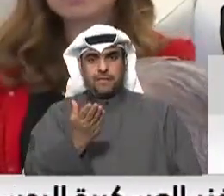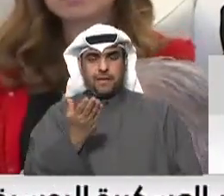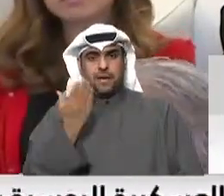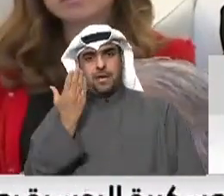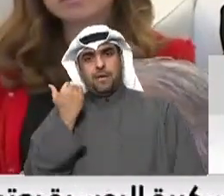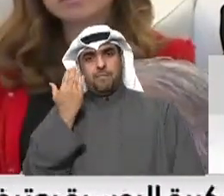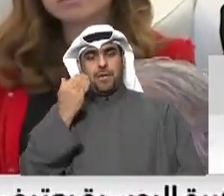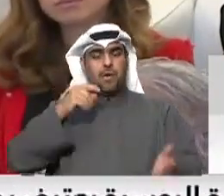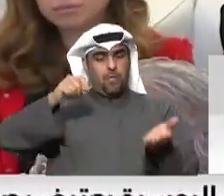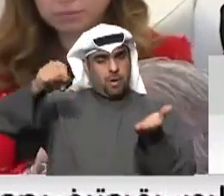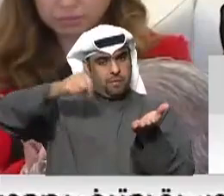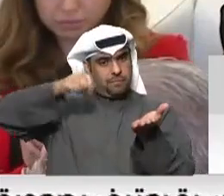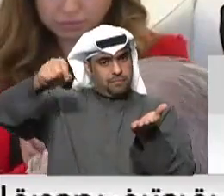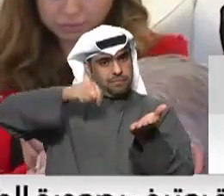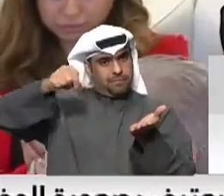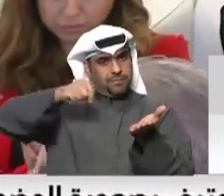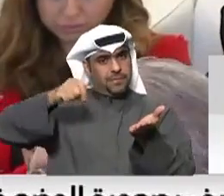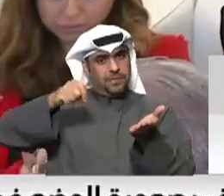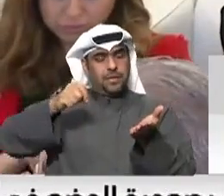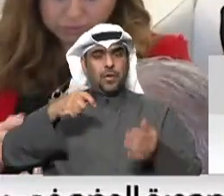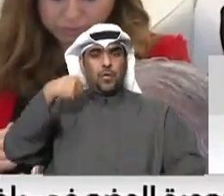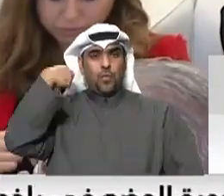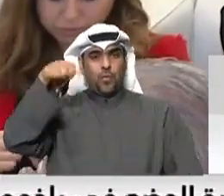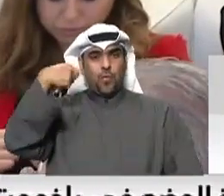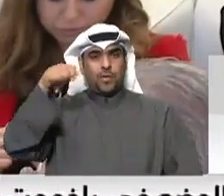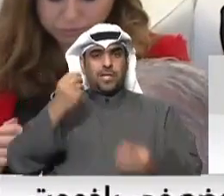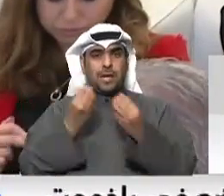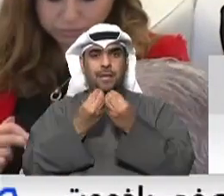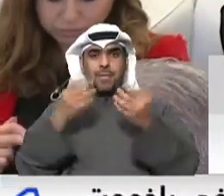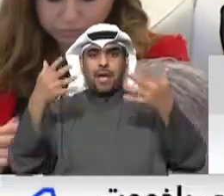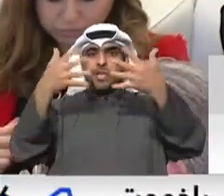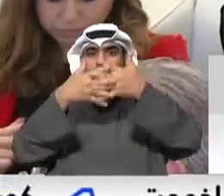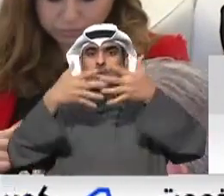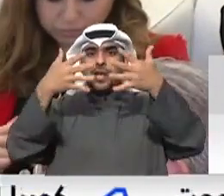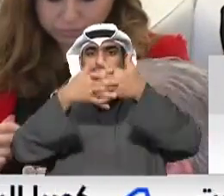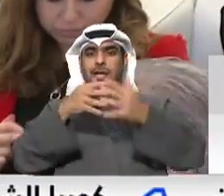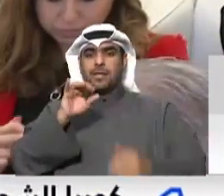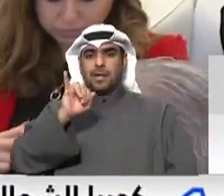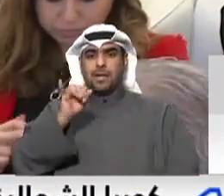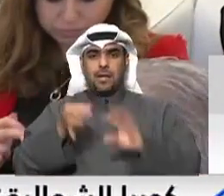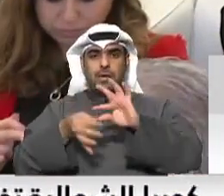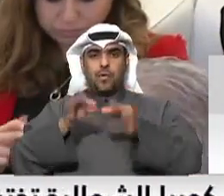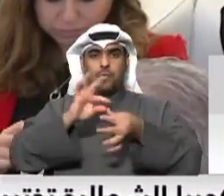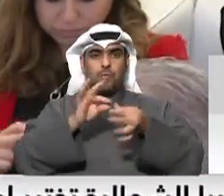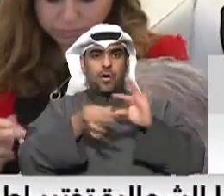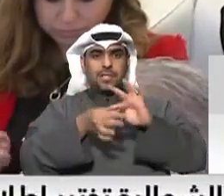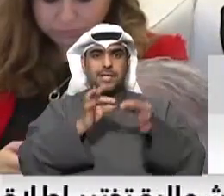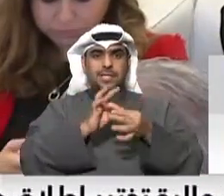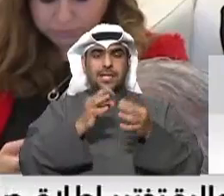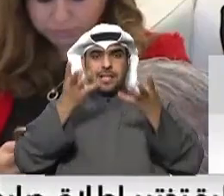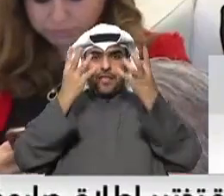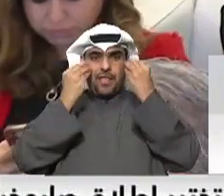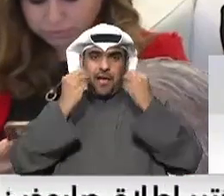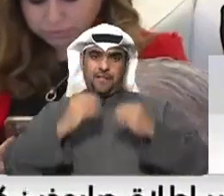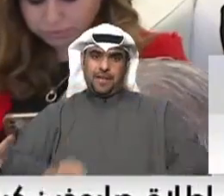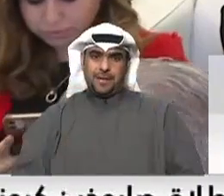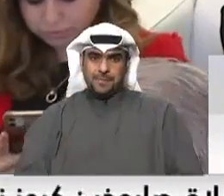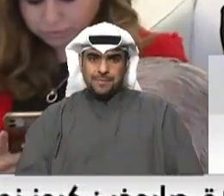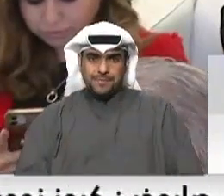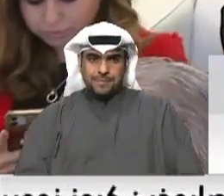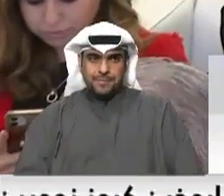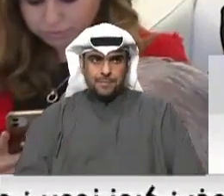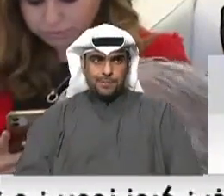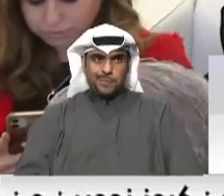عديدة للتعاون بين الوزارة وبعض المؤسسات الأهلية العاملة في المجال الثقافي. فنحن